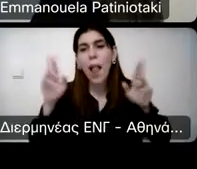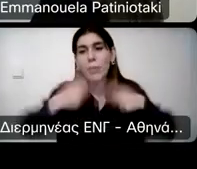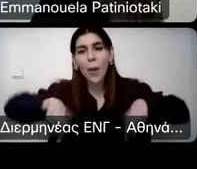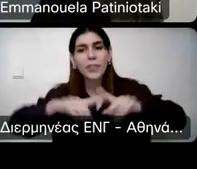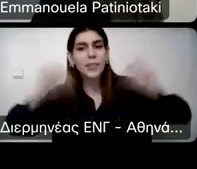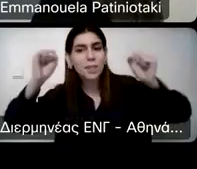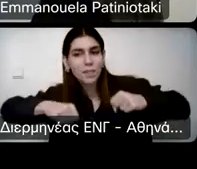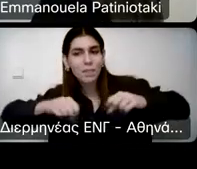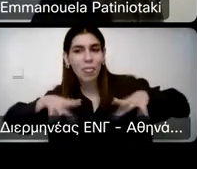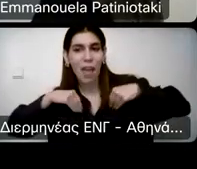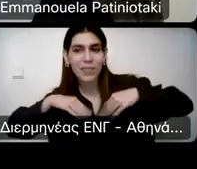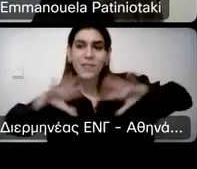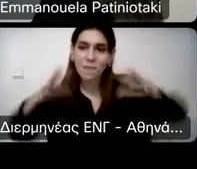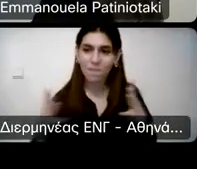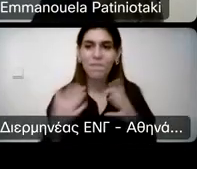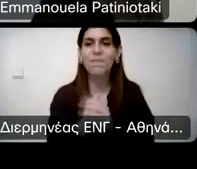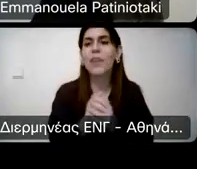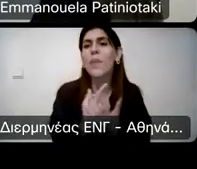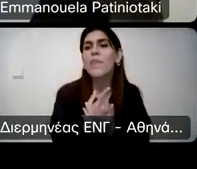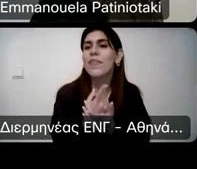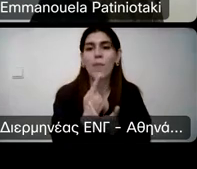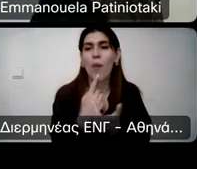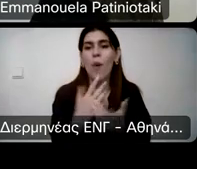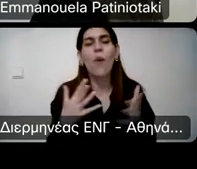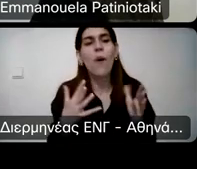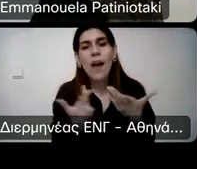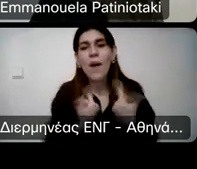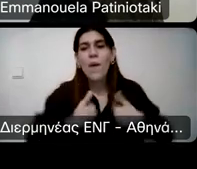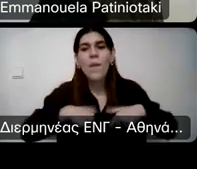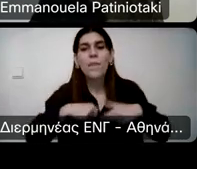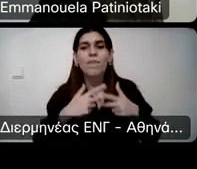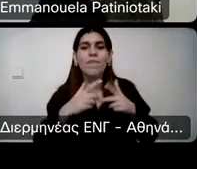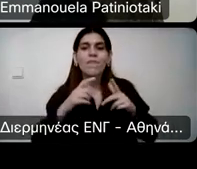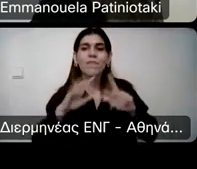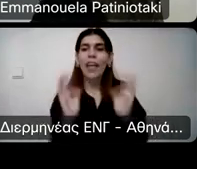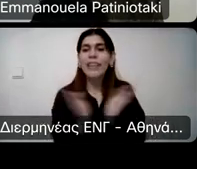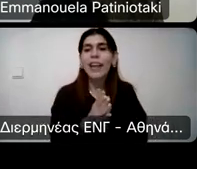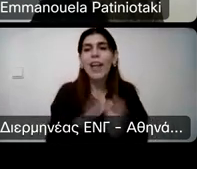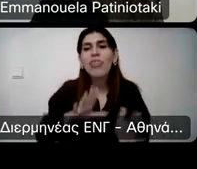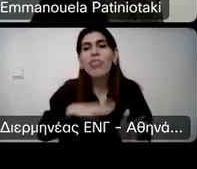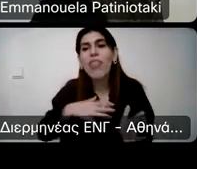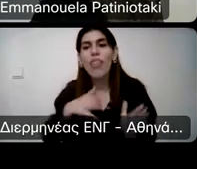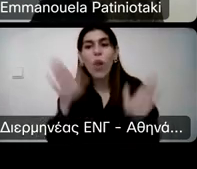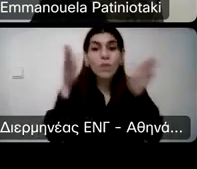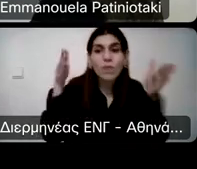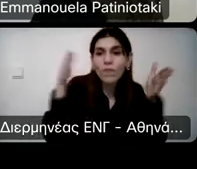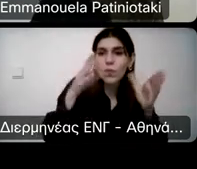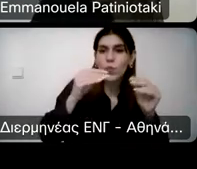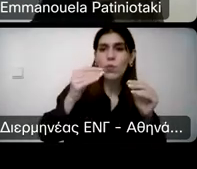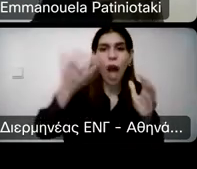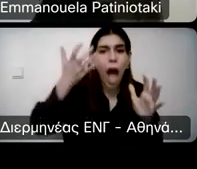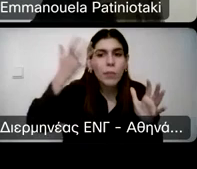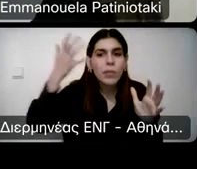Και ο βασικότερος λόγος είναι ότι δεν μιλάω τόσο από την επιστημονική πλευρά των πραγμάτων πάνω σε αυτό το